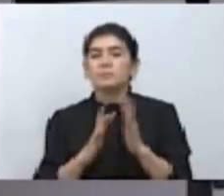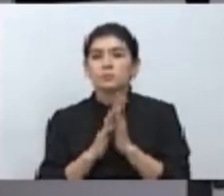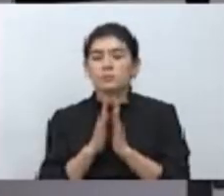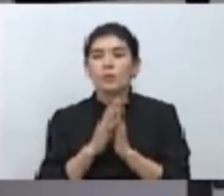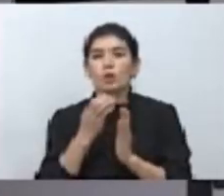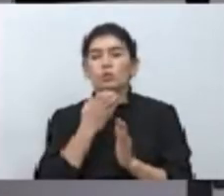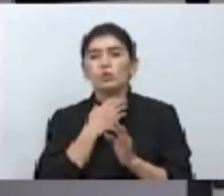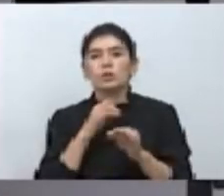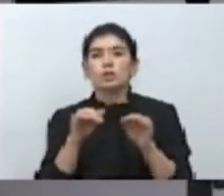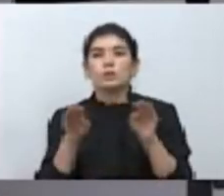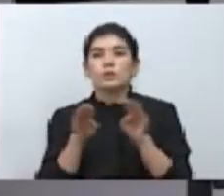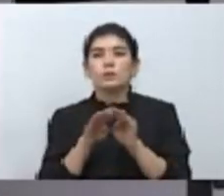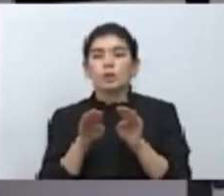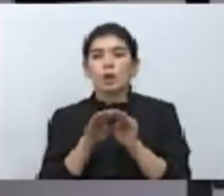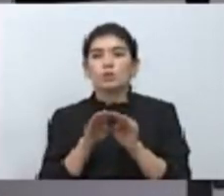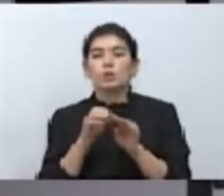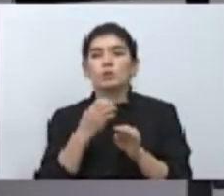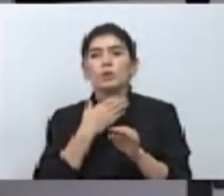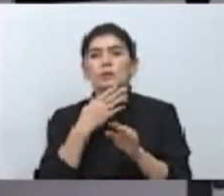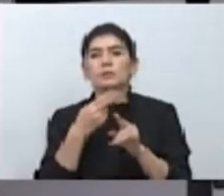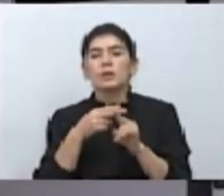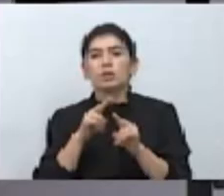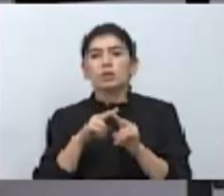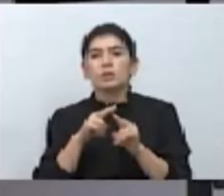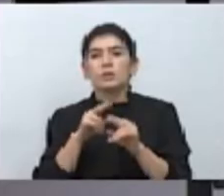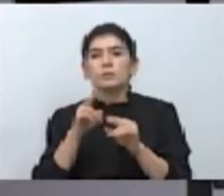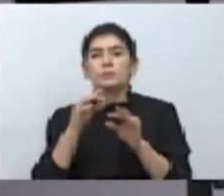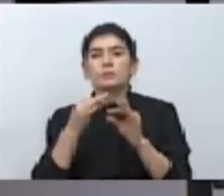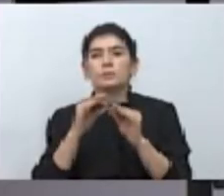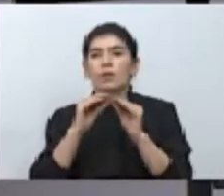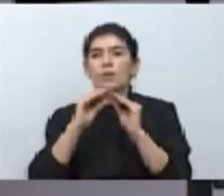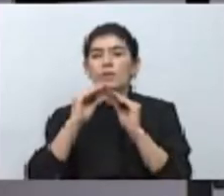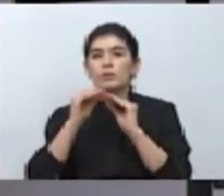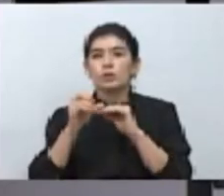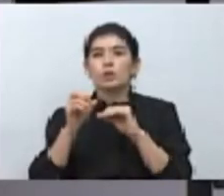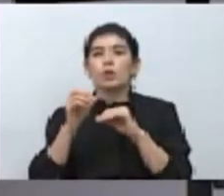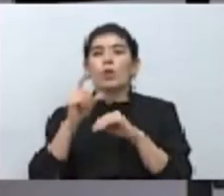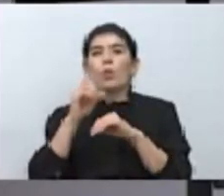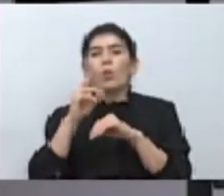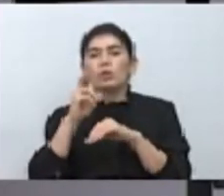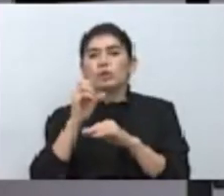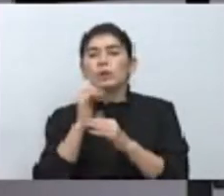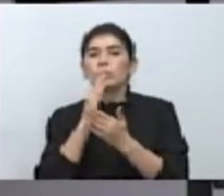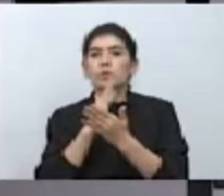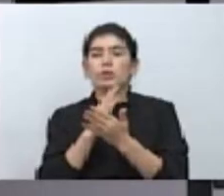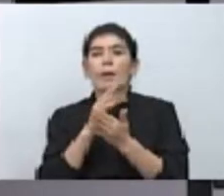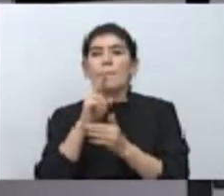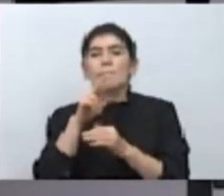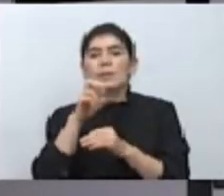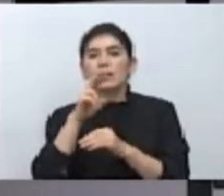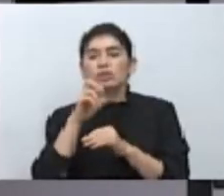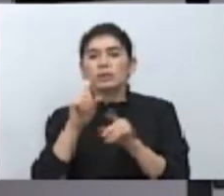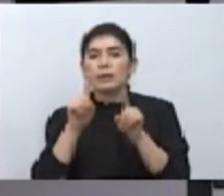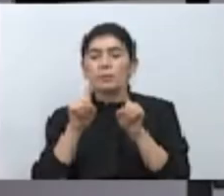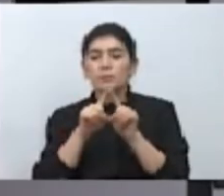hayvon hujayralarini solishtirishda o'simlik hujayralari qalin qobiqqa egaligi, yirik vakuolasining bo'lishi va plastidaga